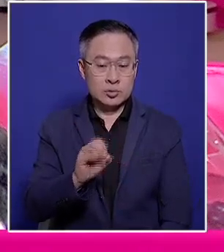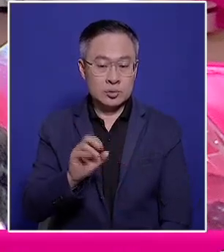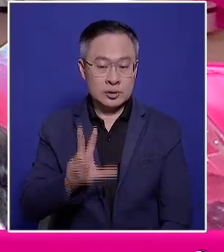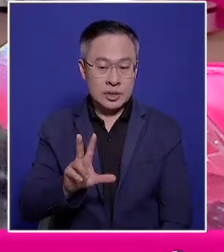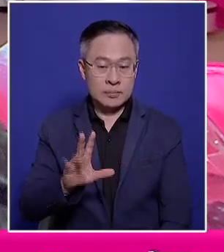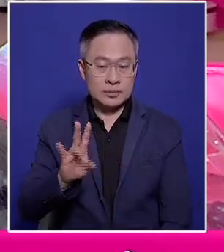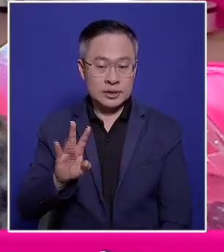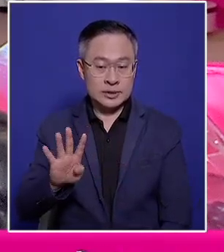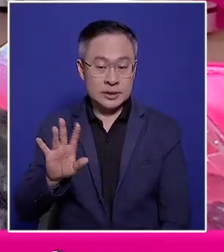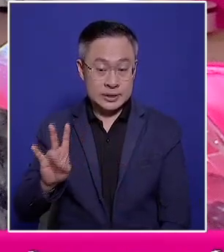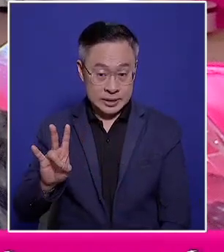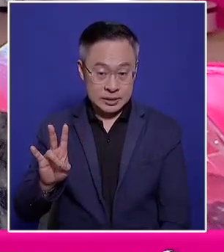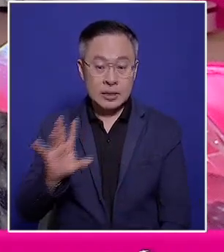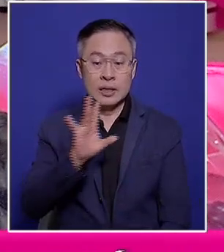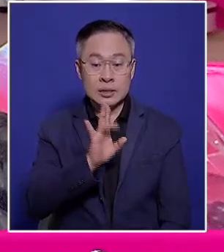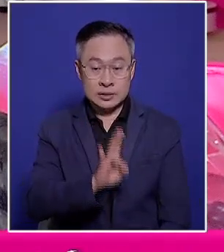7003747